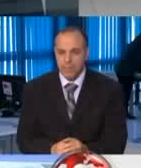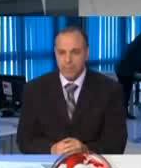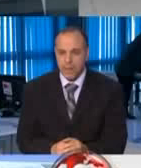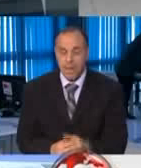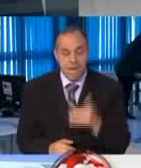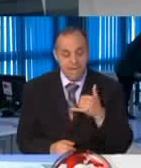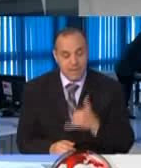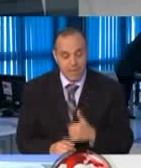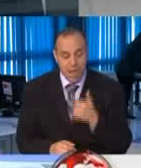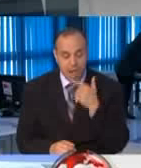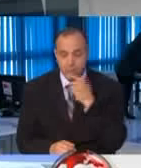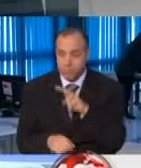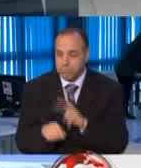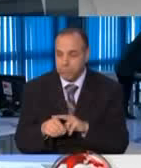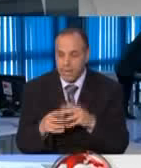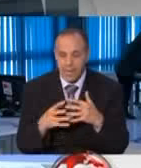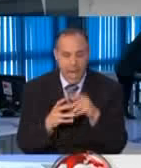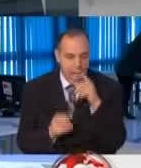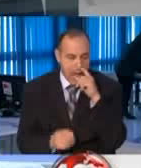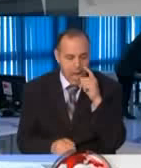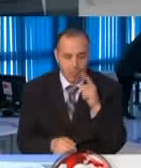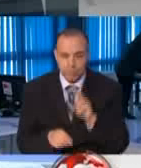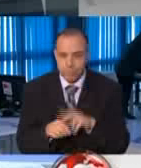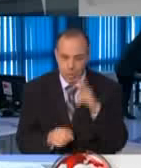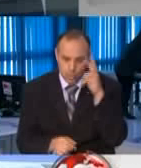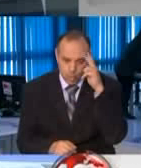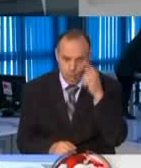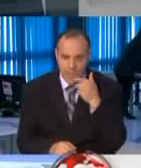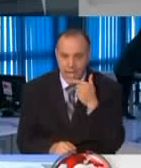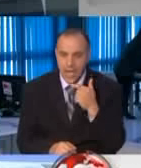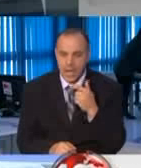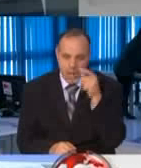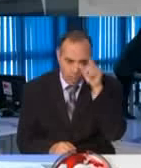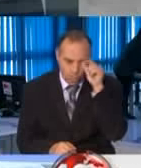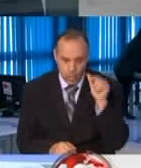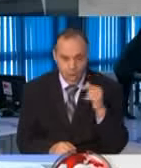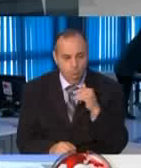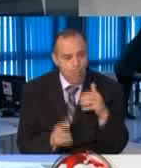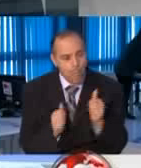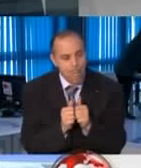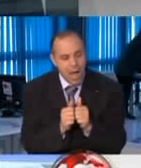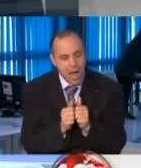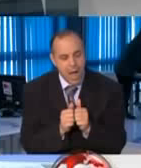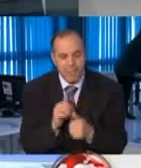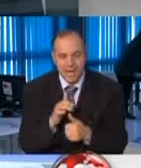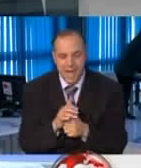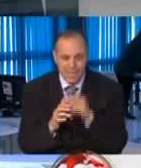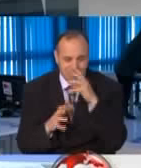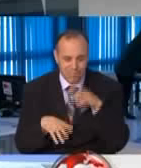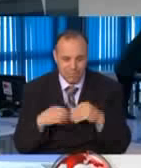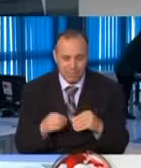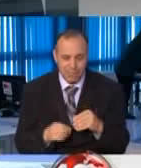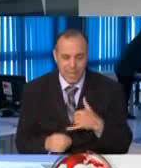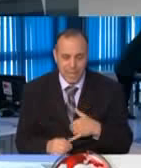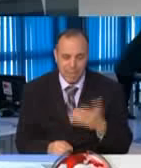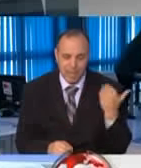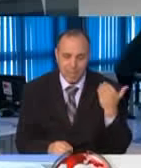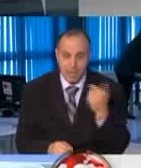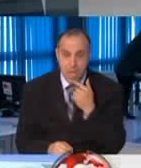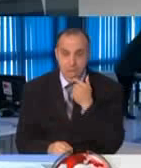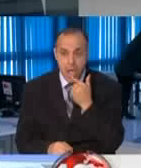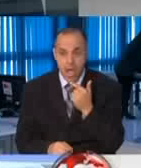وفي اليمن، أعلنت قيادة التحالف العربي بقيادة السعودية أن الحوثيين وحلفائهم من قوات الرئيس المخلوع علي عبد الله